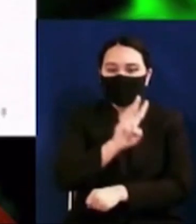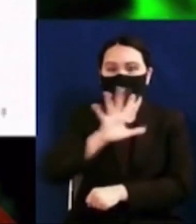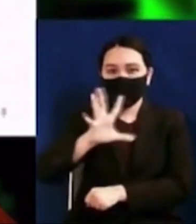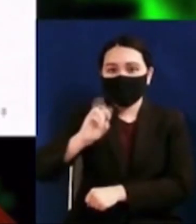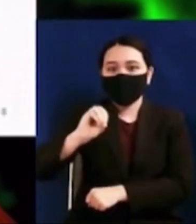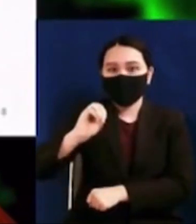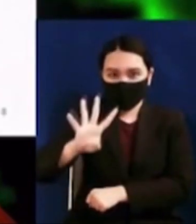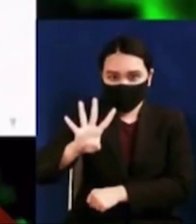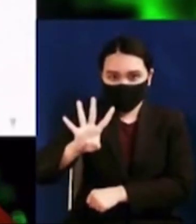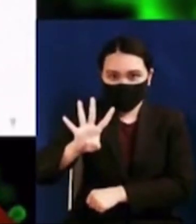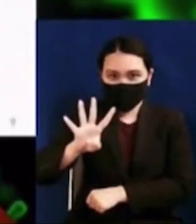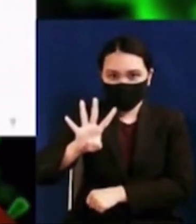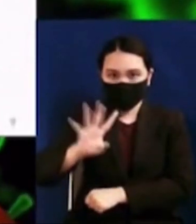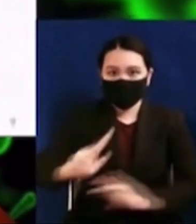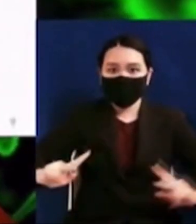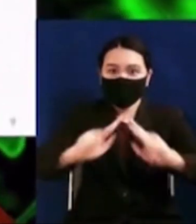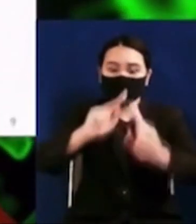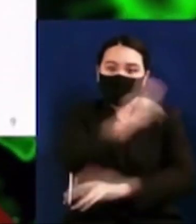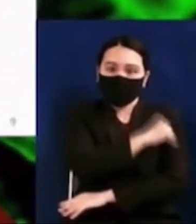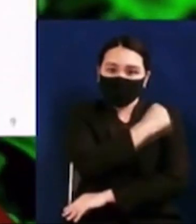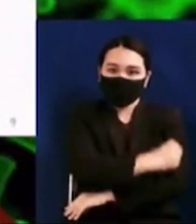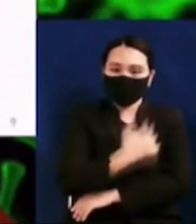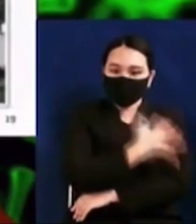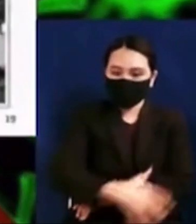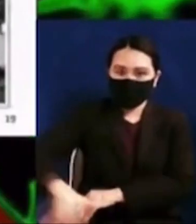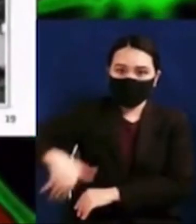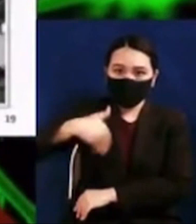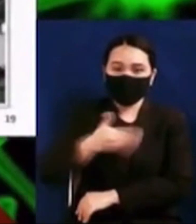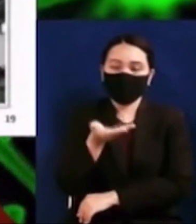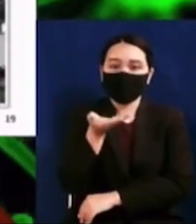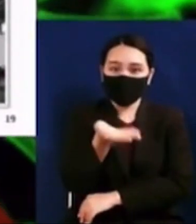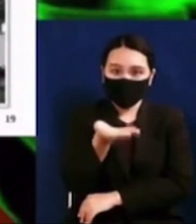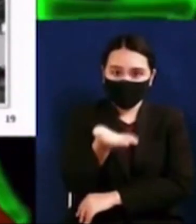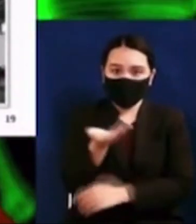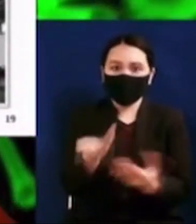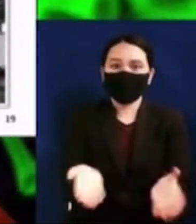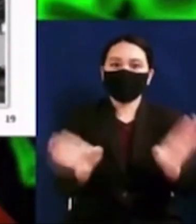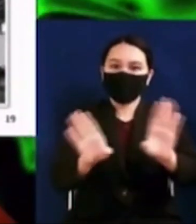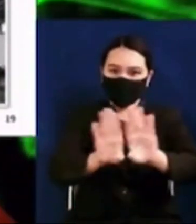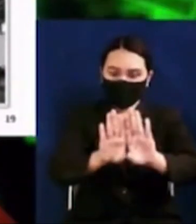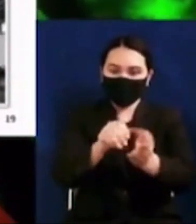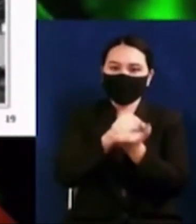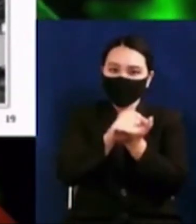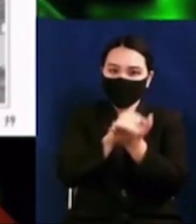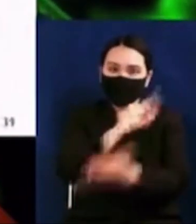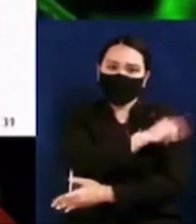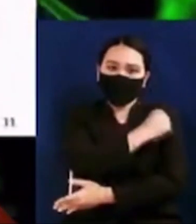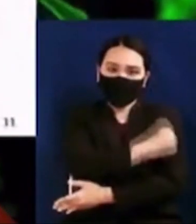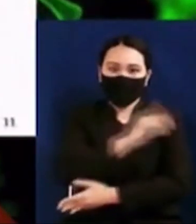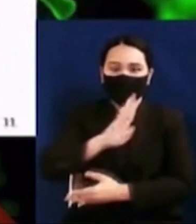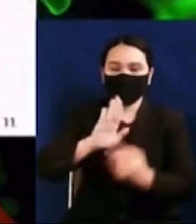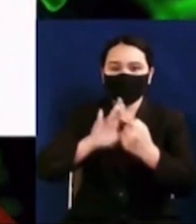2564นะครับกระทรวงสาธารณสุขจึงขอปิดให้บริการโรงพยาบาลบุษรา